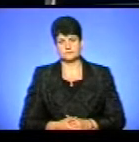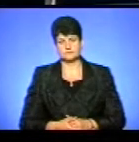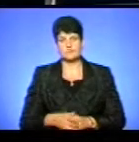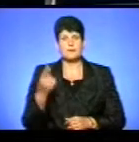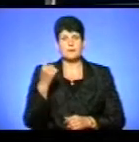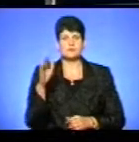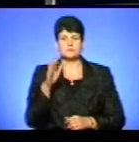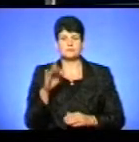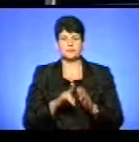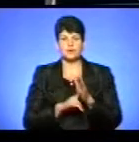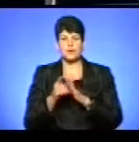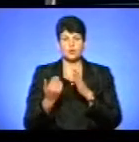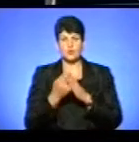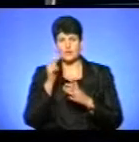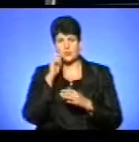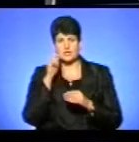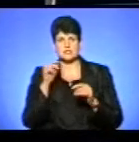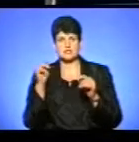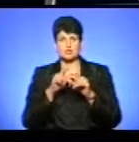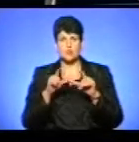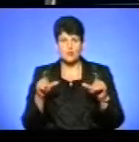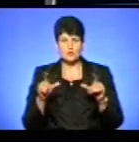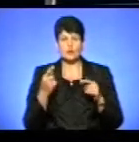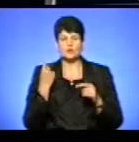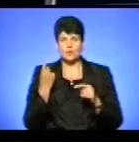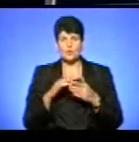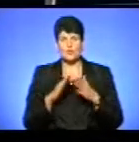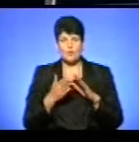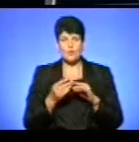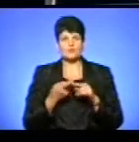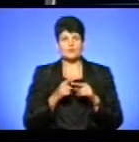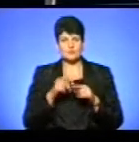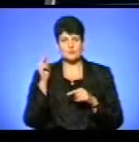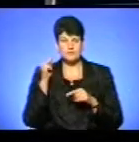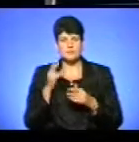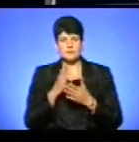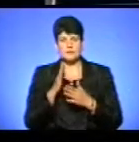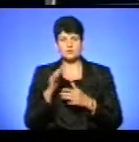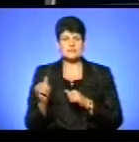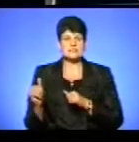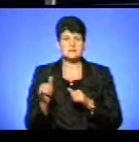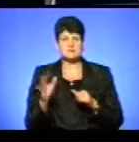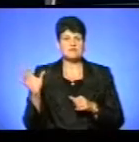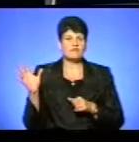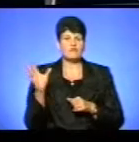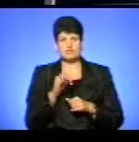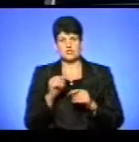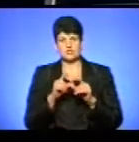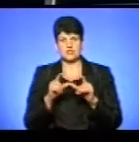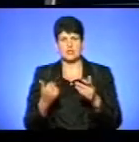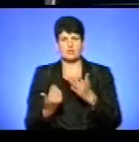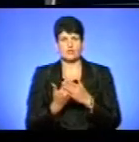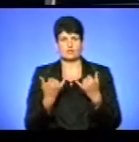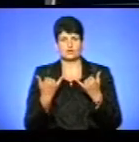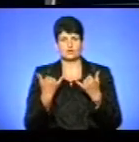Першого вересня стартує нова українська школа. Однією з умов цього освітнього проєкту мало стати забезпечення усіх шкіл новим